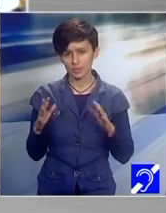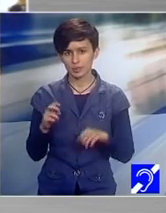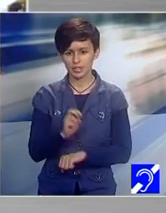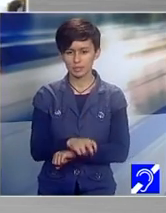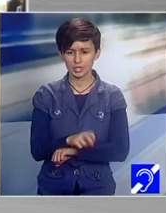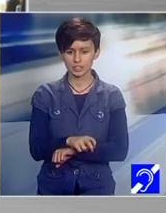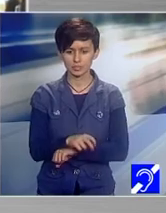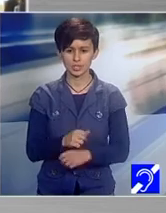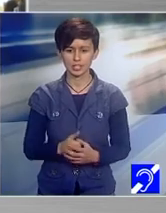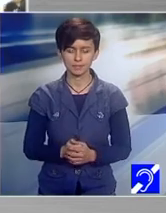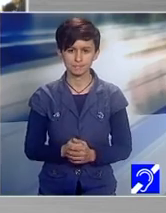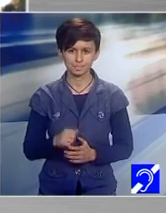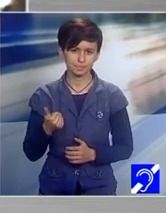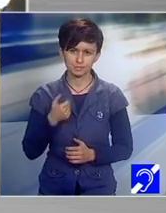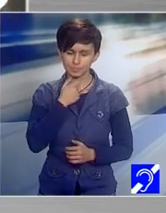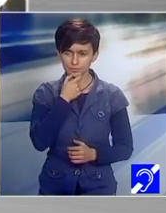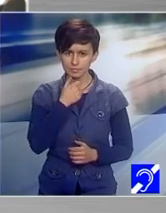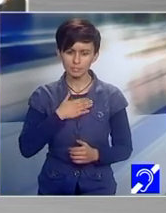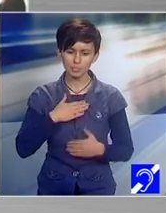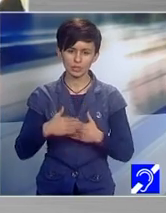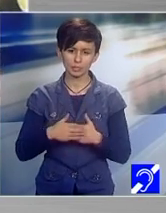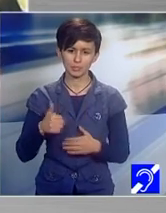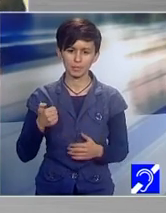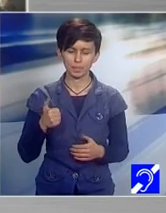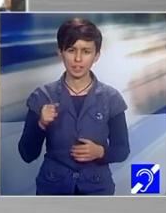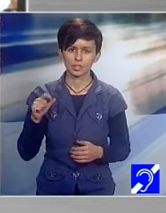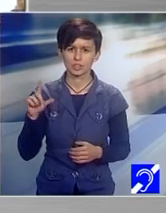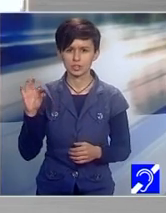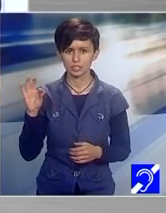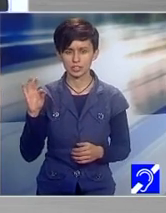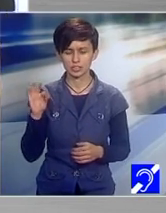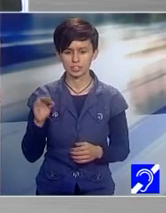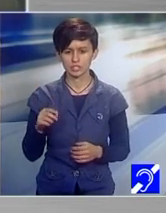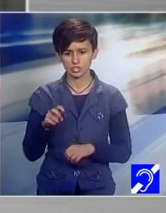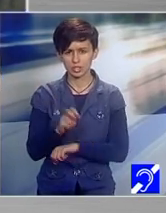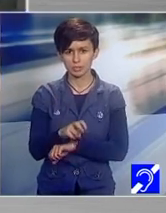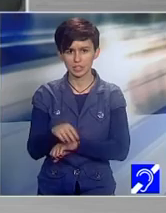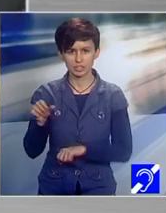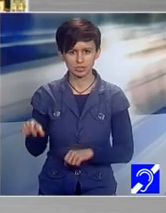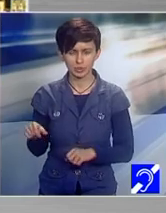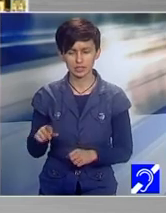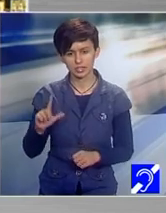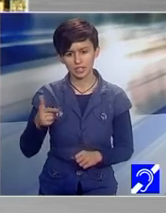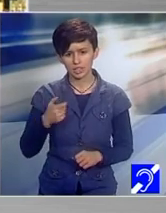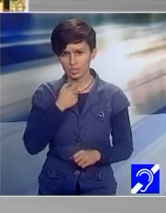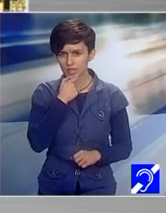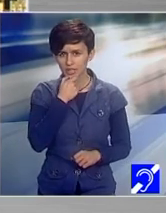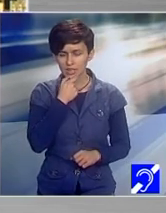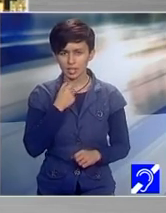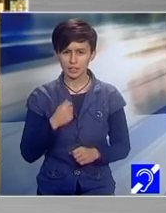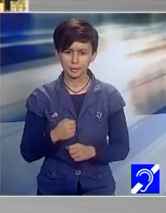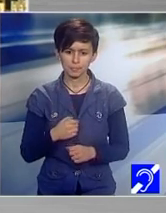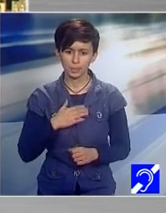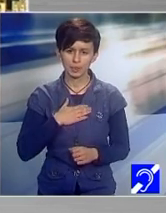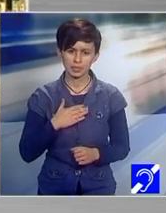participare. În primul an am avut în jur de 150-160 de participanți, în anul al doilea, de respectiv anul trecut,